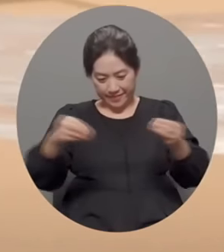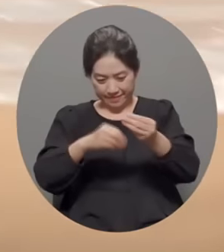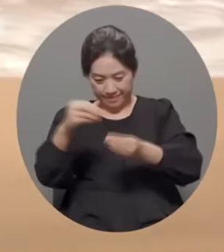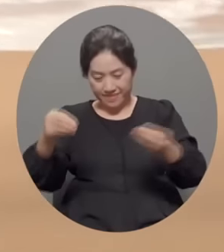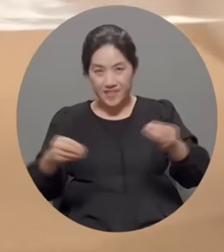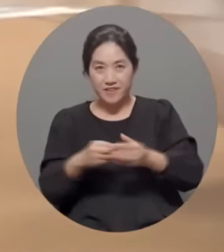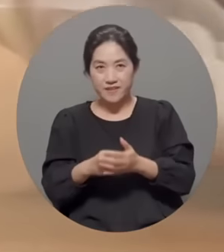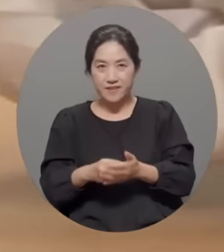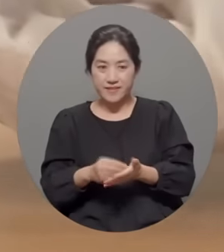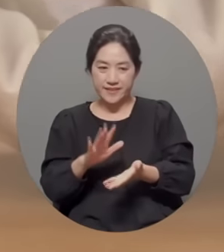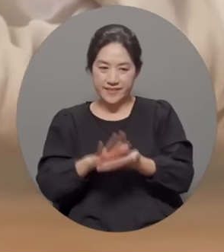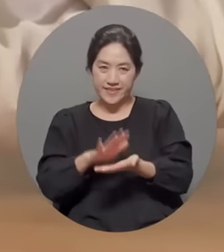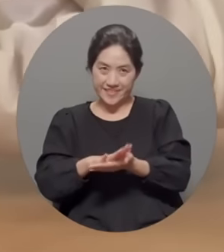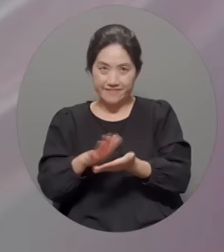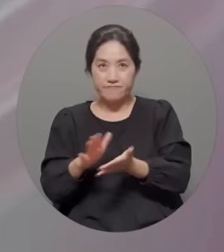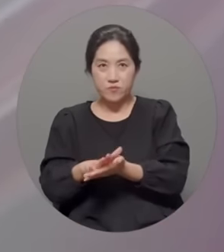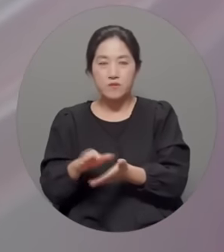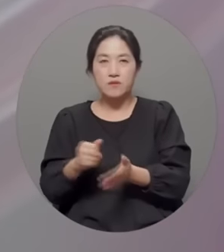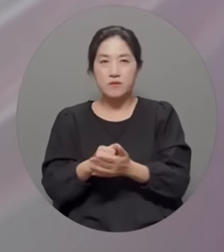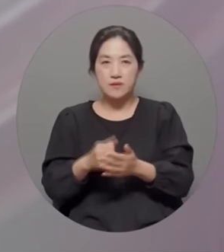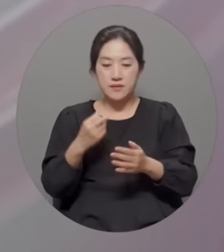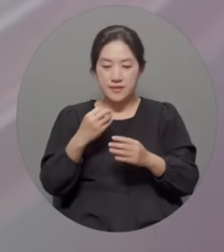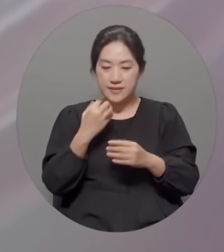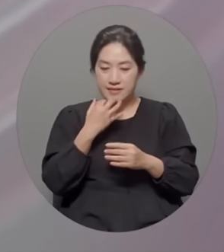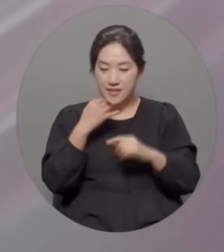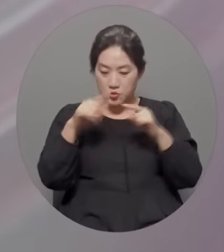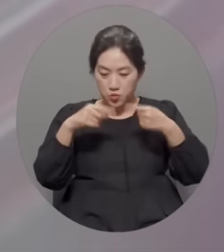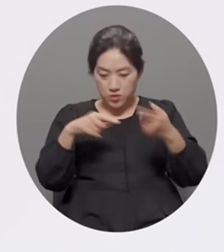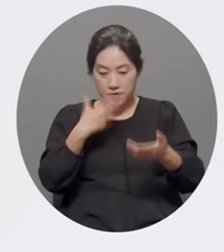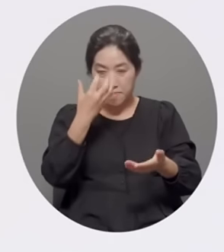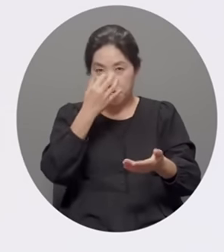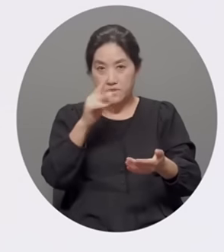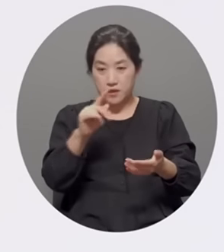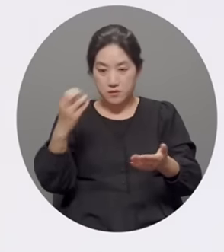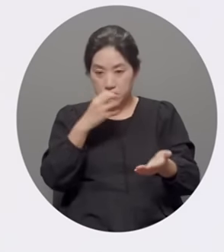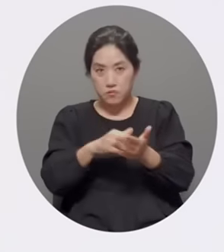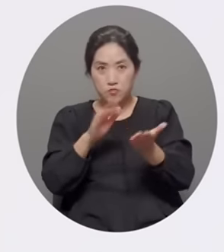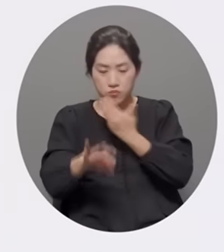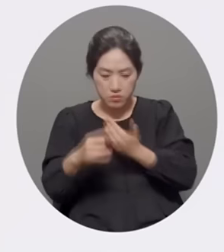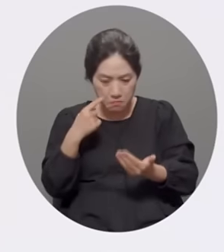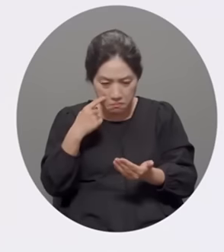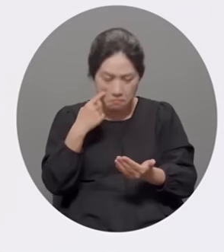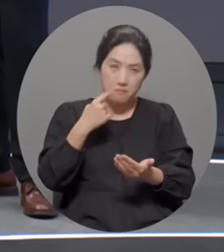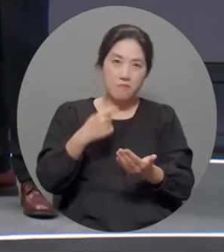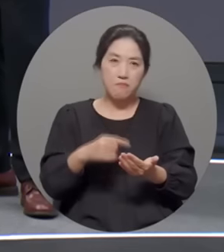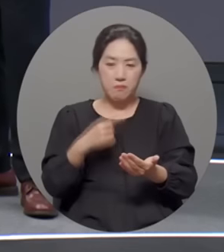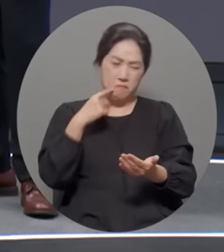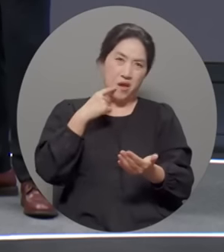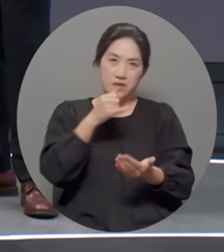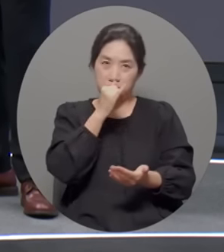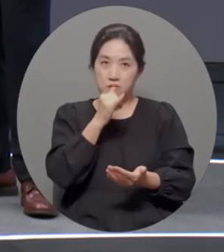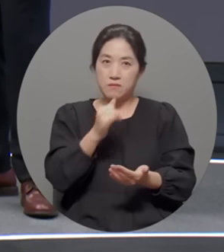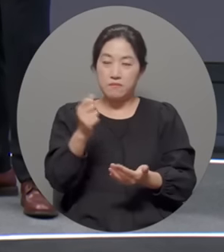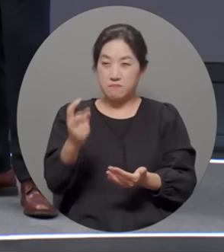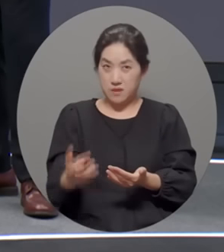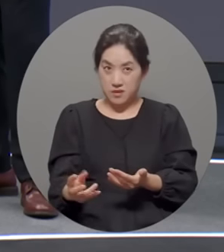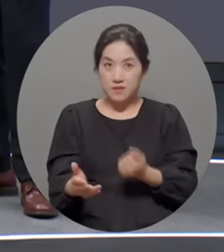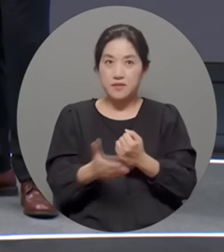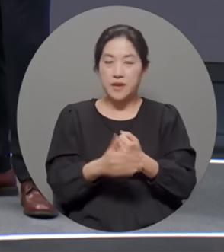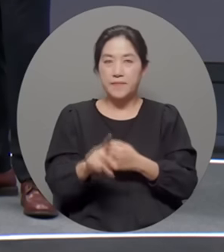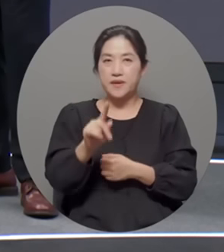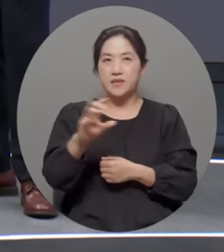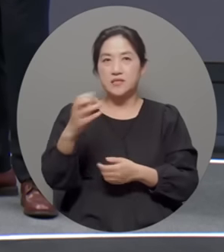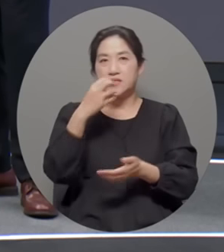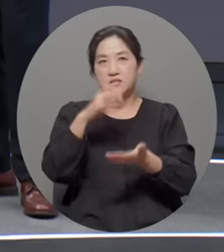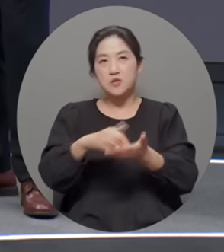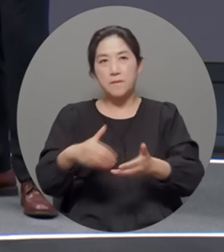찰흙점토, 심지어 색종이도 KC 인증 이후 유해물질이 확인된 사례가 잇따랐습니다. 그래서 KC 인증이